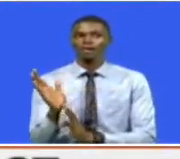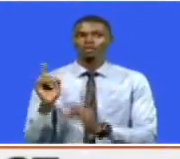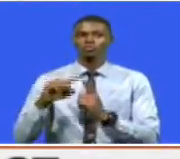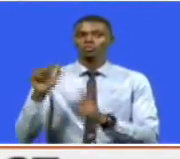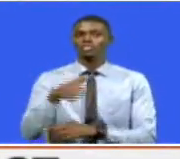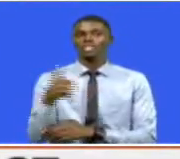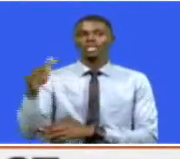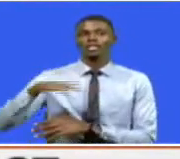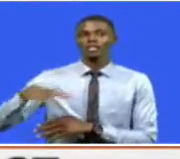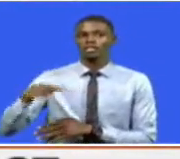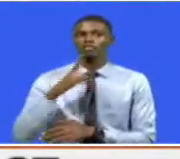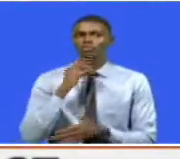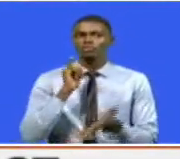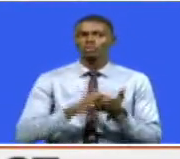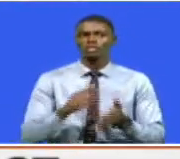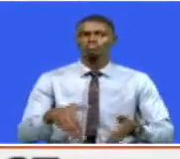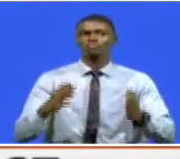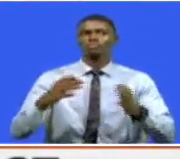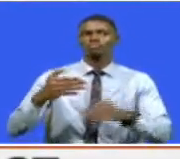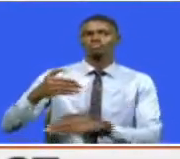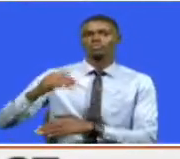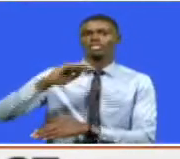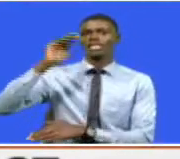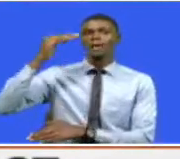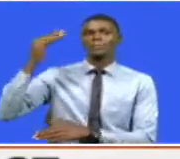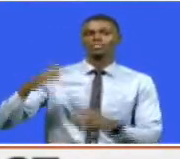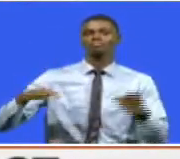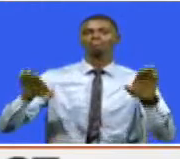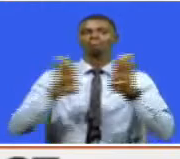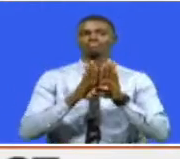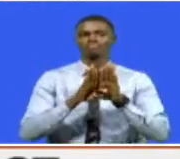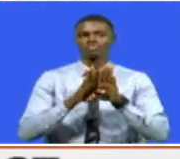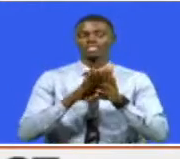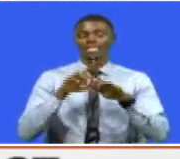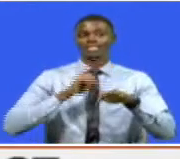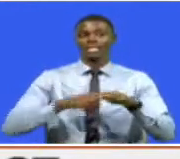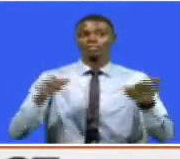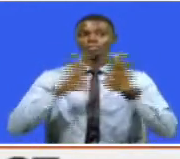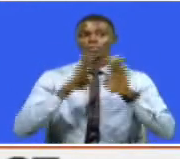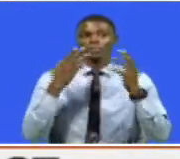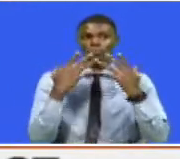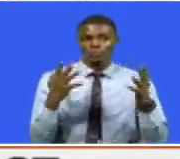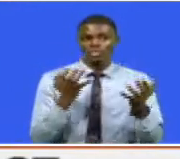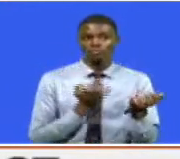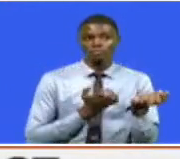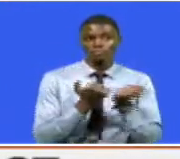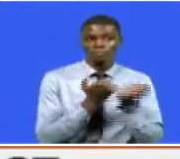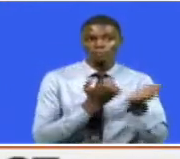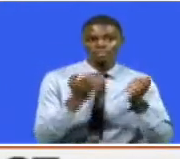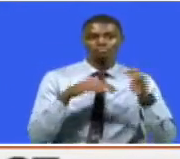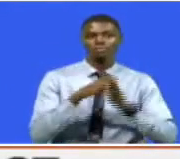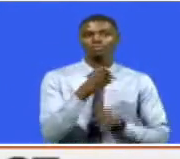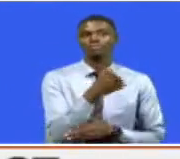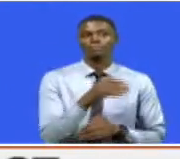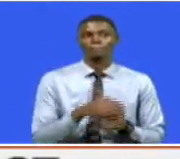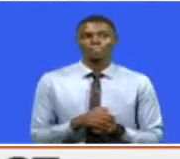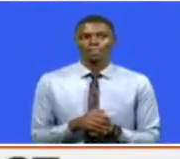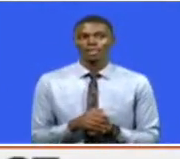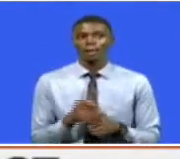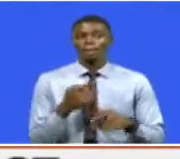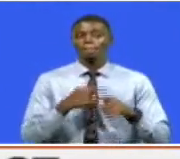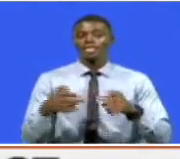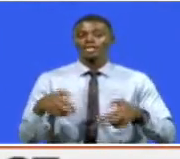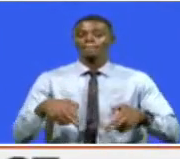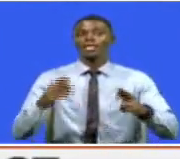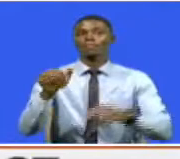hiyo. Alafu hiyo njia ya mlima ifungwe. Kama imefungwa, kama ni biashara viingie hapo. Lakini hii